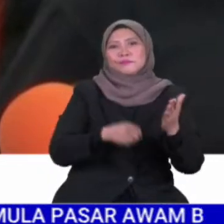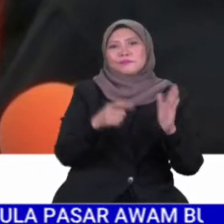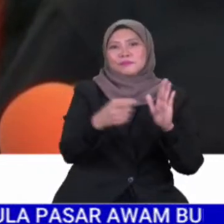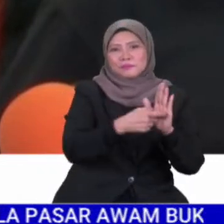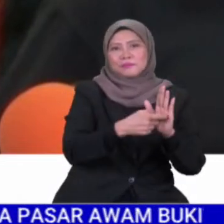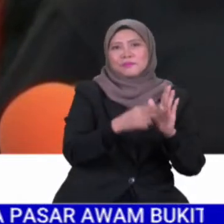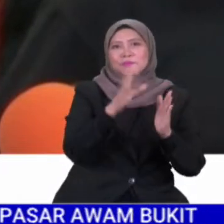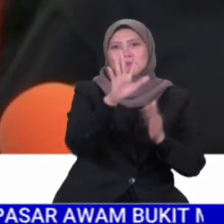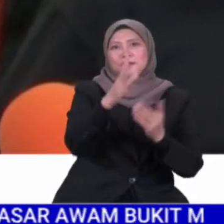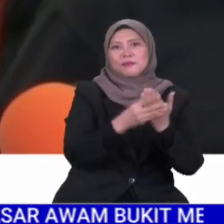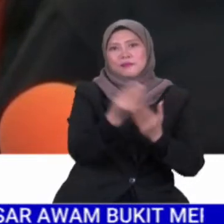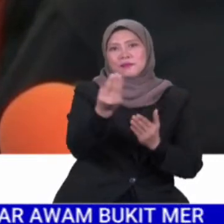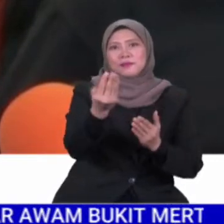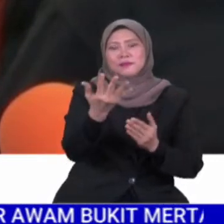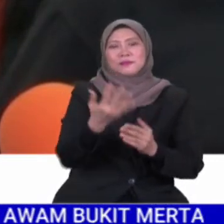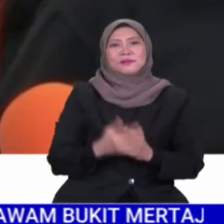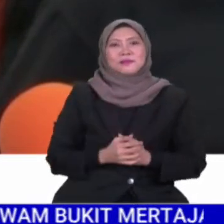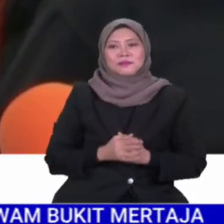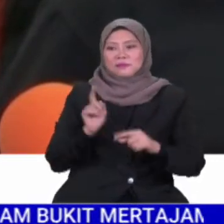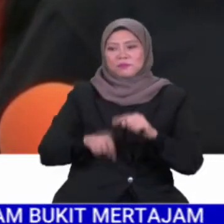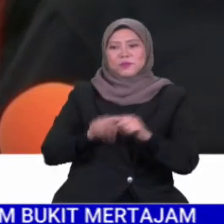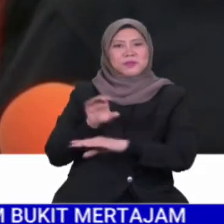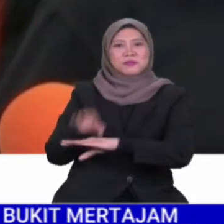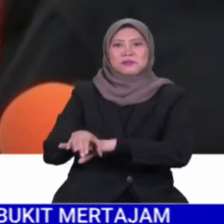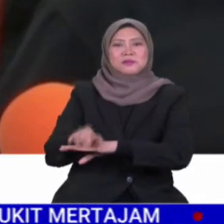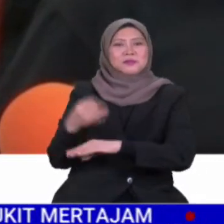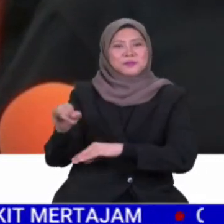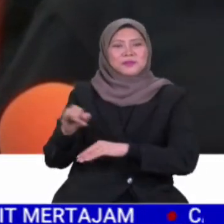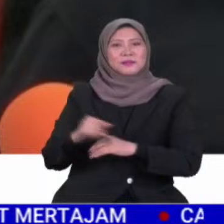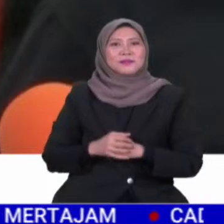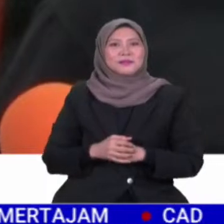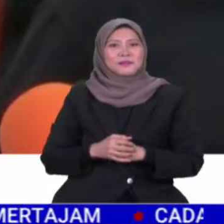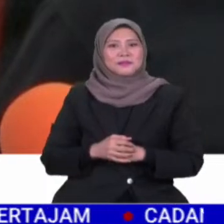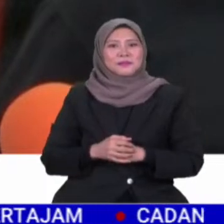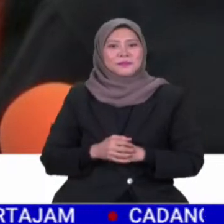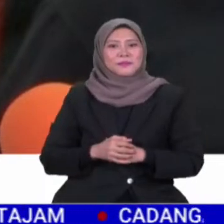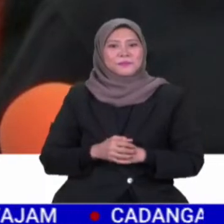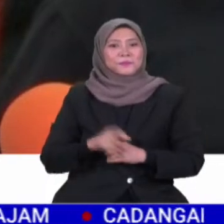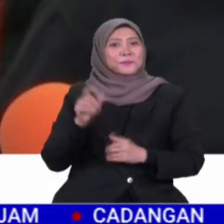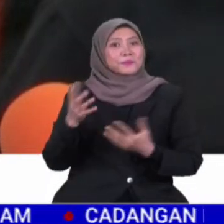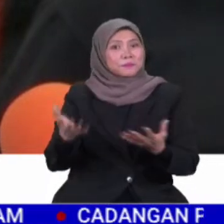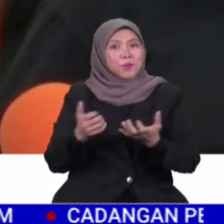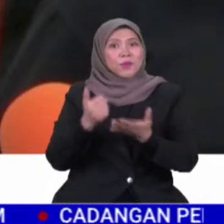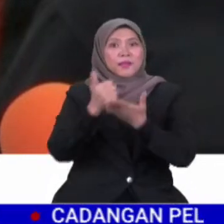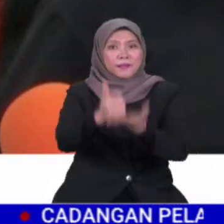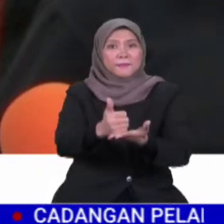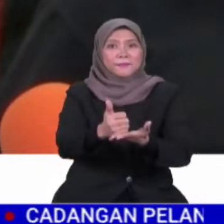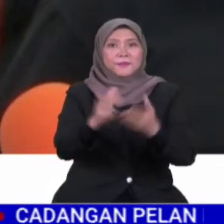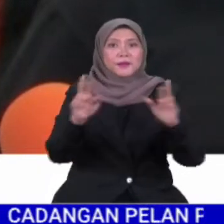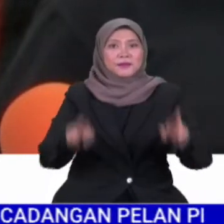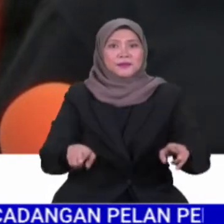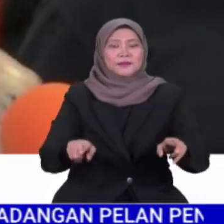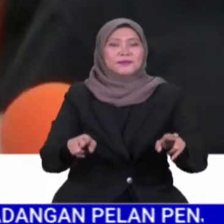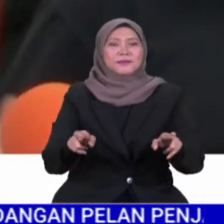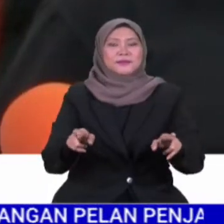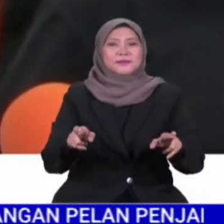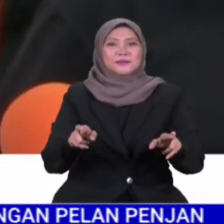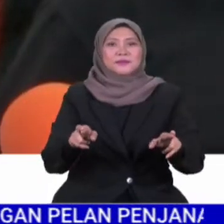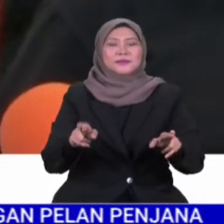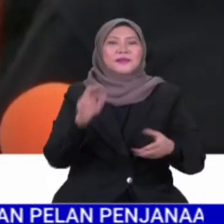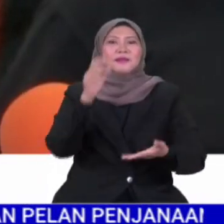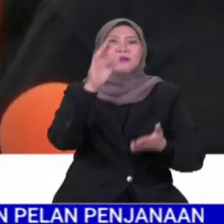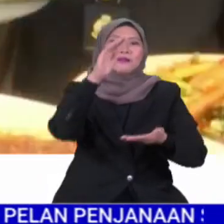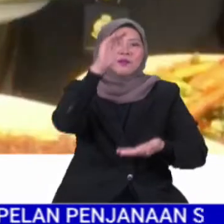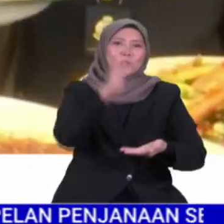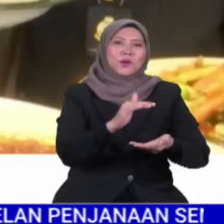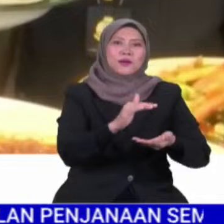ada paksaan. Maknanya benda ni kena melalui hati kita bahawa kita nak membantu rakyat melalui